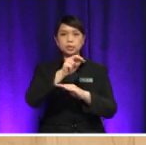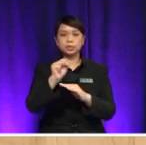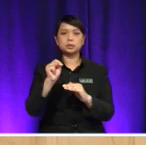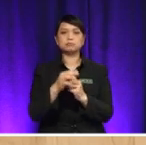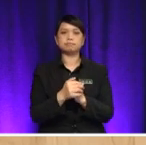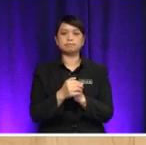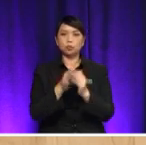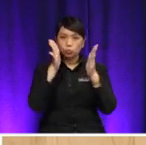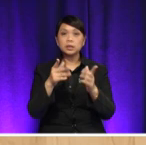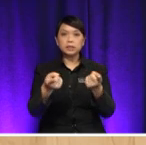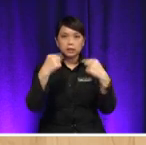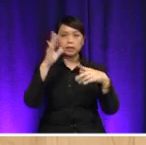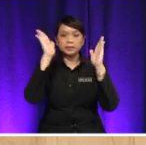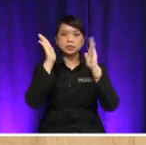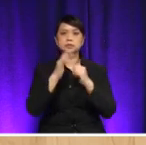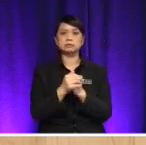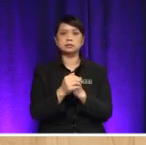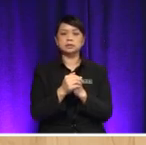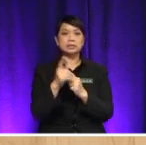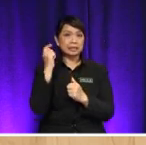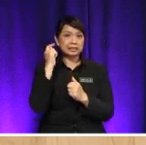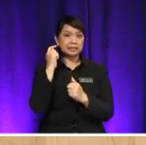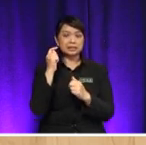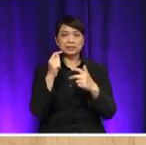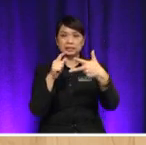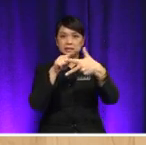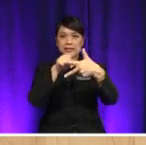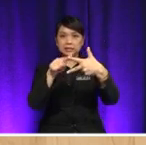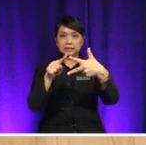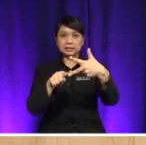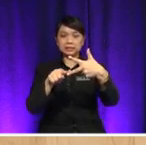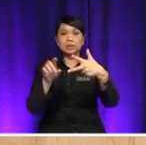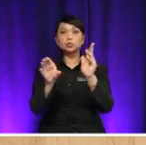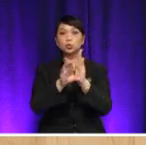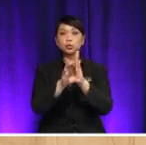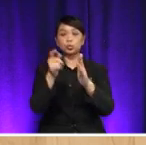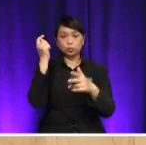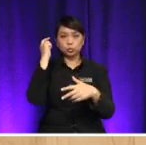jadi kalau evening kok di antara ketiga-tiga data nih boleh Taif futube